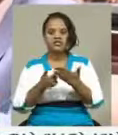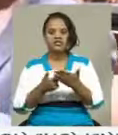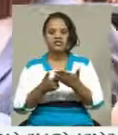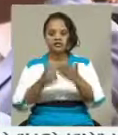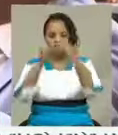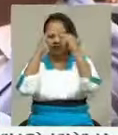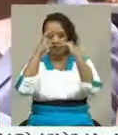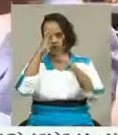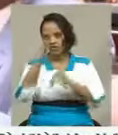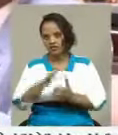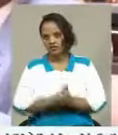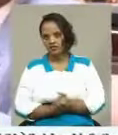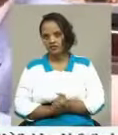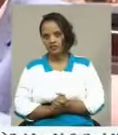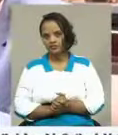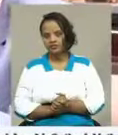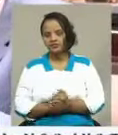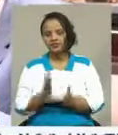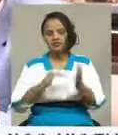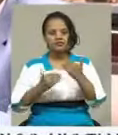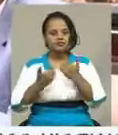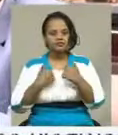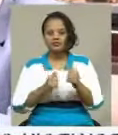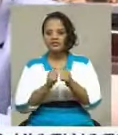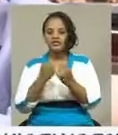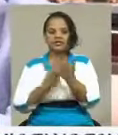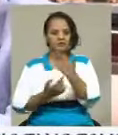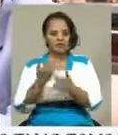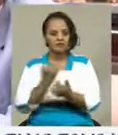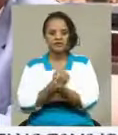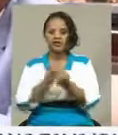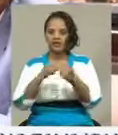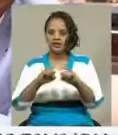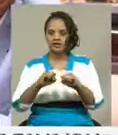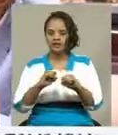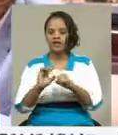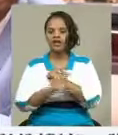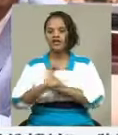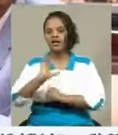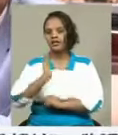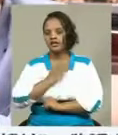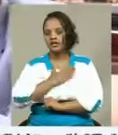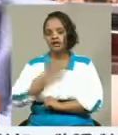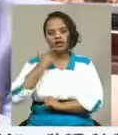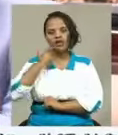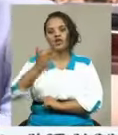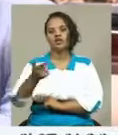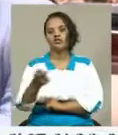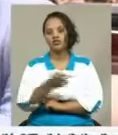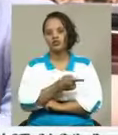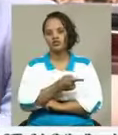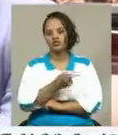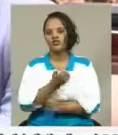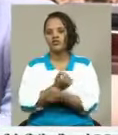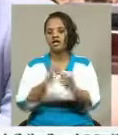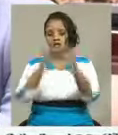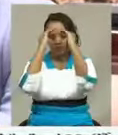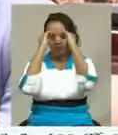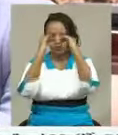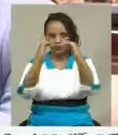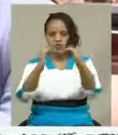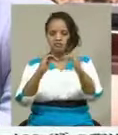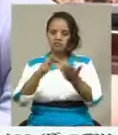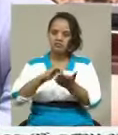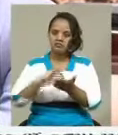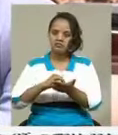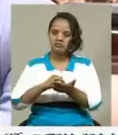መድረክ እየፈጠርን ችግር ካለ በጋራ እየተወያየን እየፈታን ለሀገራችን ለነገ የሚሆንትን መፍታት አለብን። መድረኮች